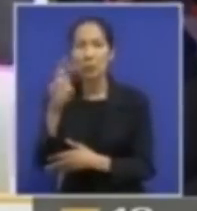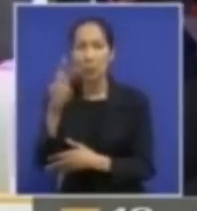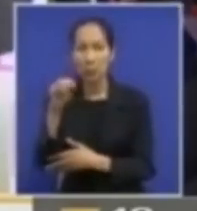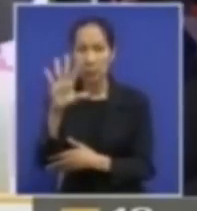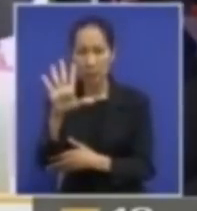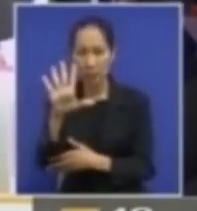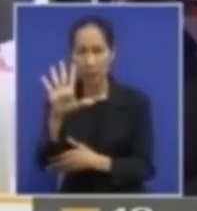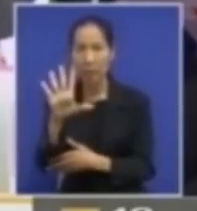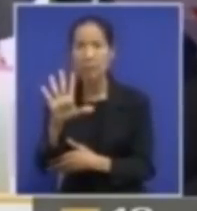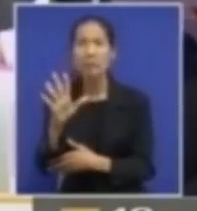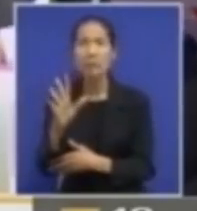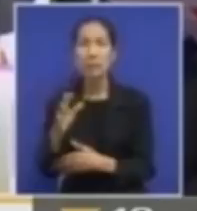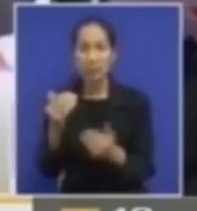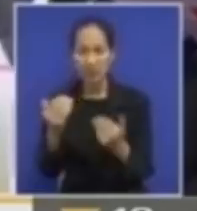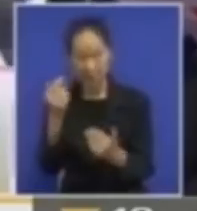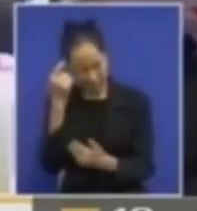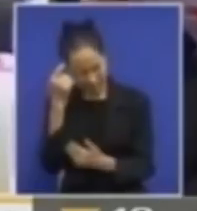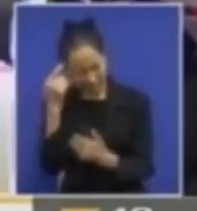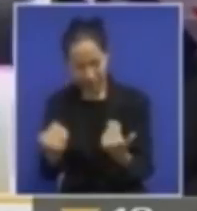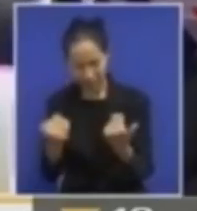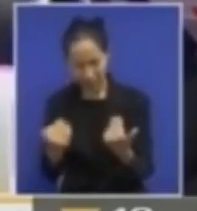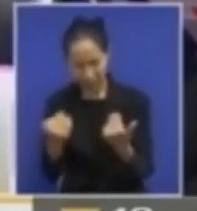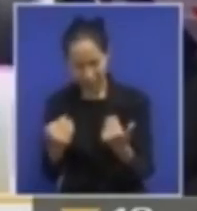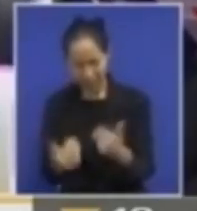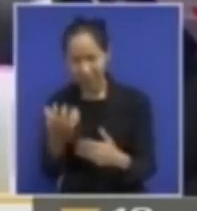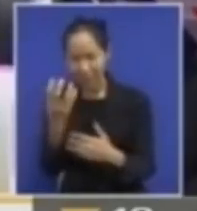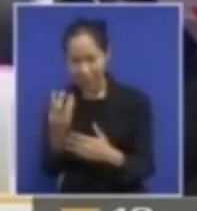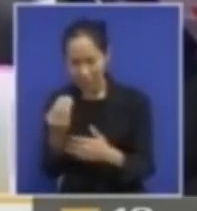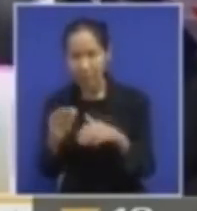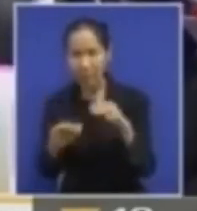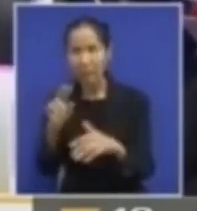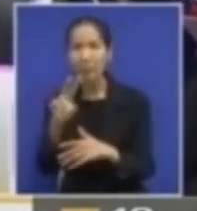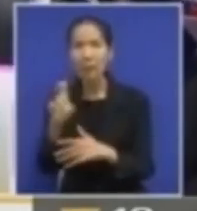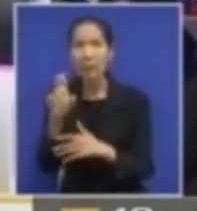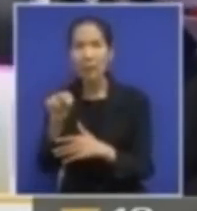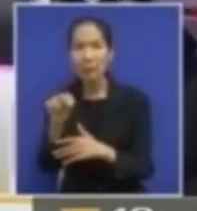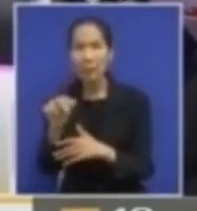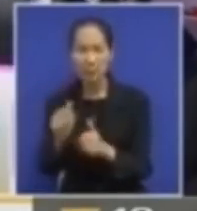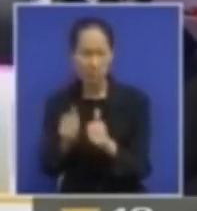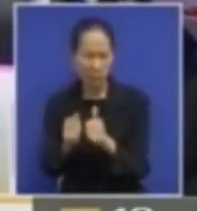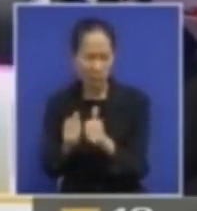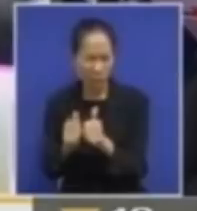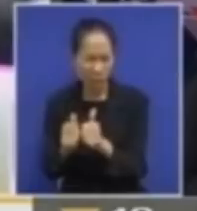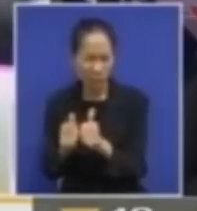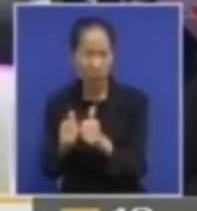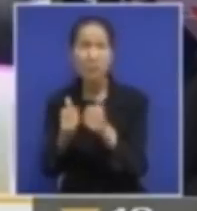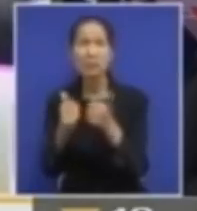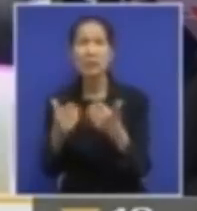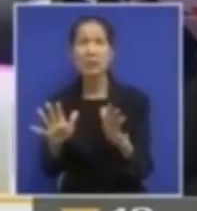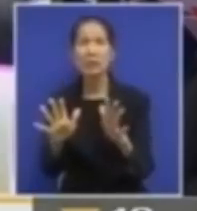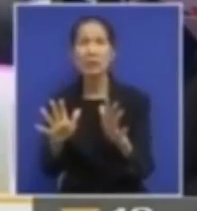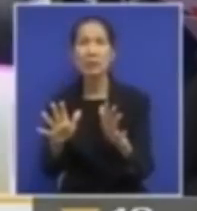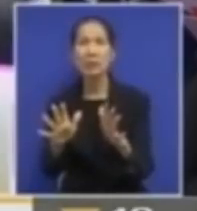คาดการณ์ว่าเลือกตั้งครั้งนี้เนี่ยอย่างไรก็น่าจะเหลืออยู่230สู้กันเต็มที่ท่านประธานครับพรรคท่